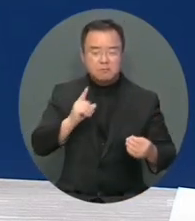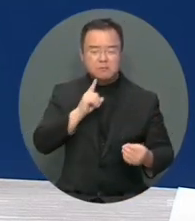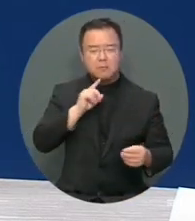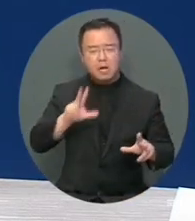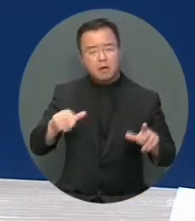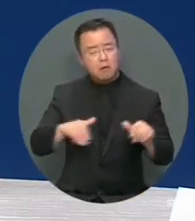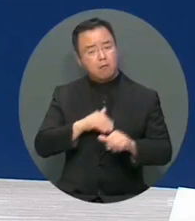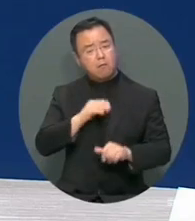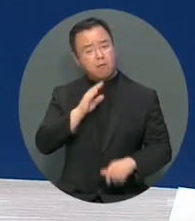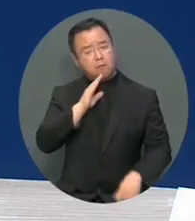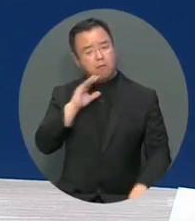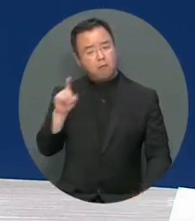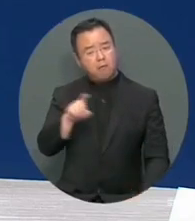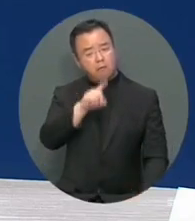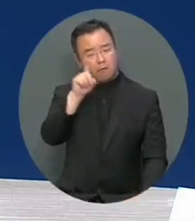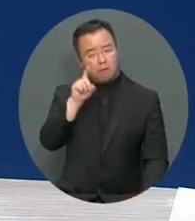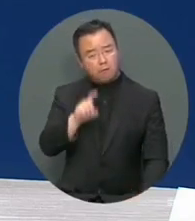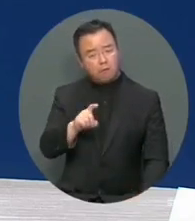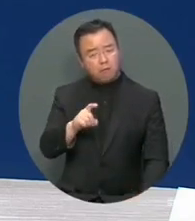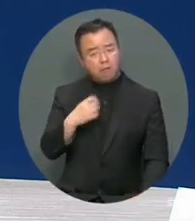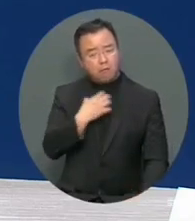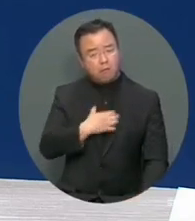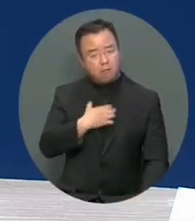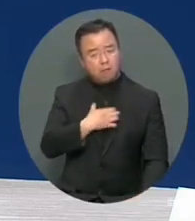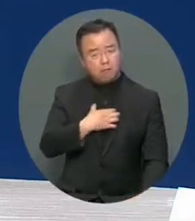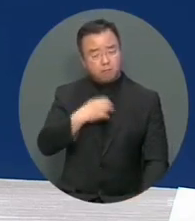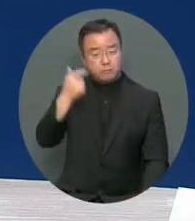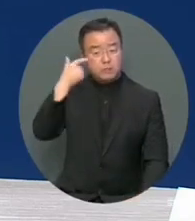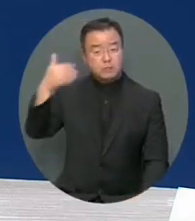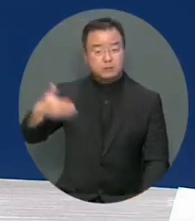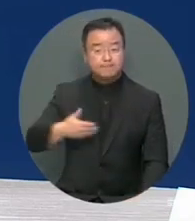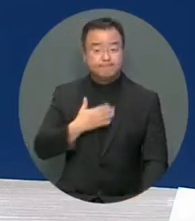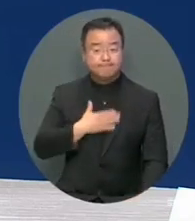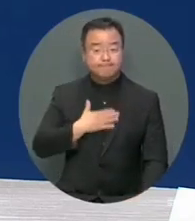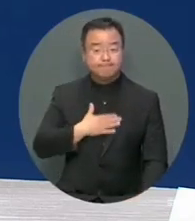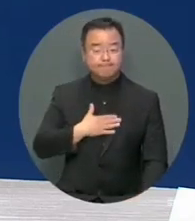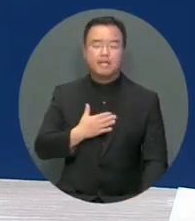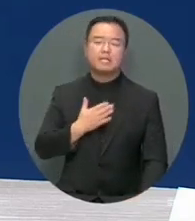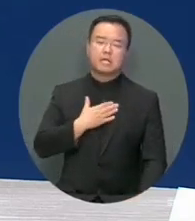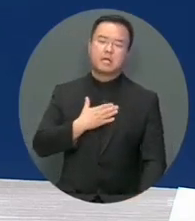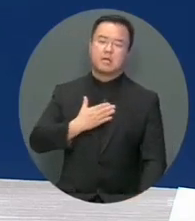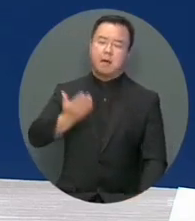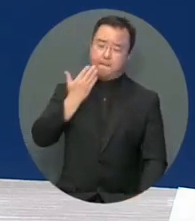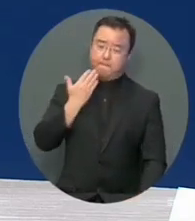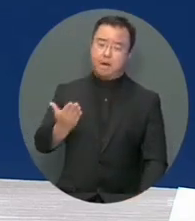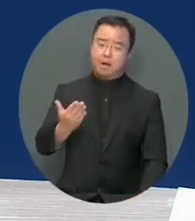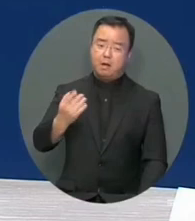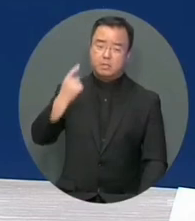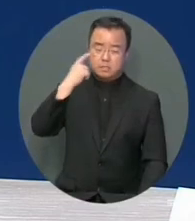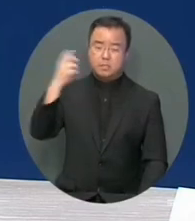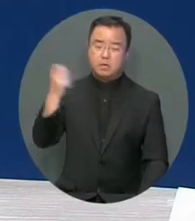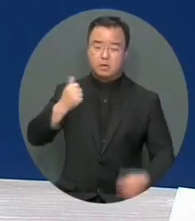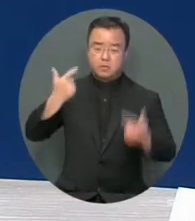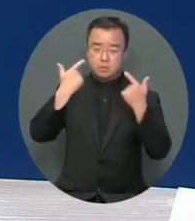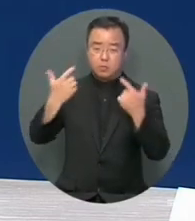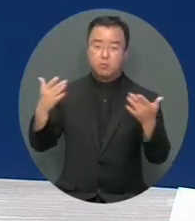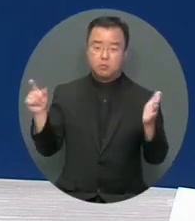때 그게 과연 되겠냐라는 걱정을 하시는 질문 같은데요. 저는 그게 가능하다고 확신합니다. 그리고 또